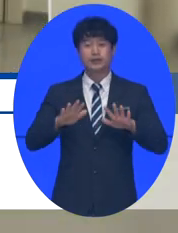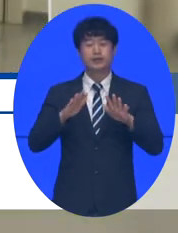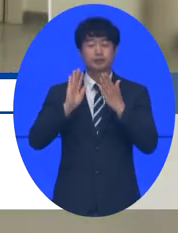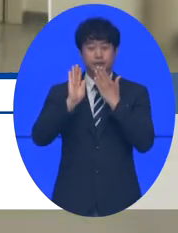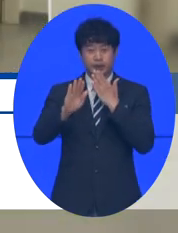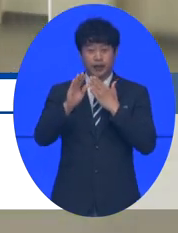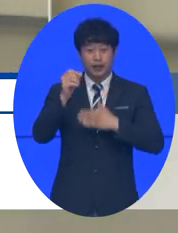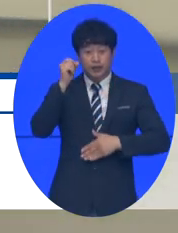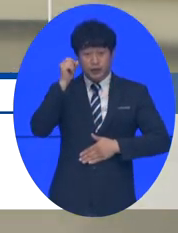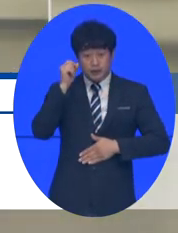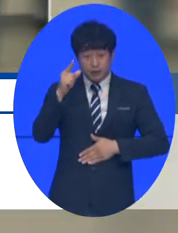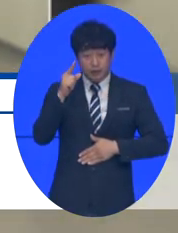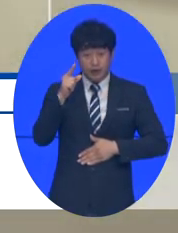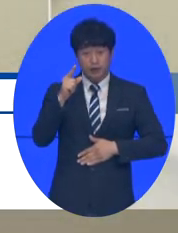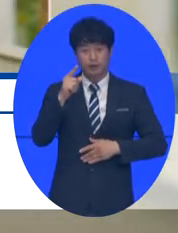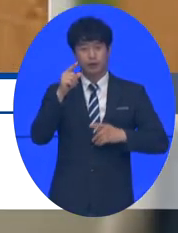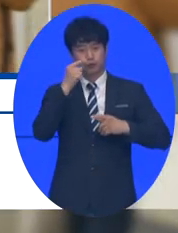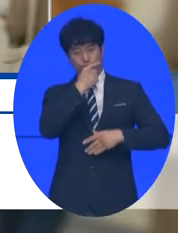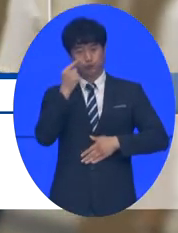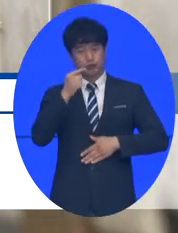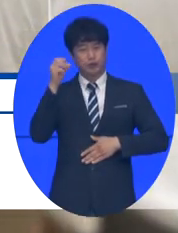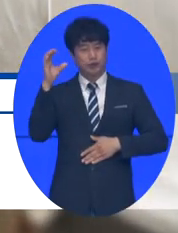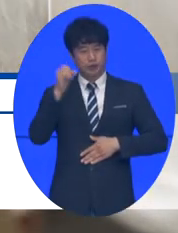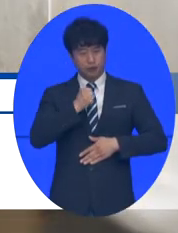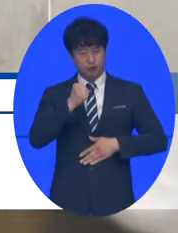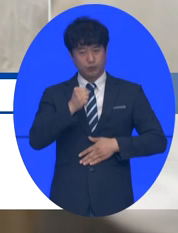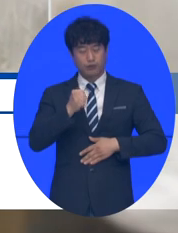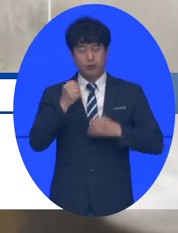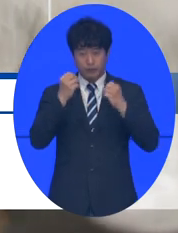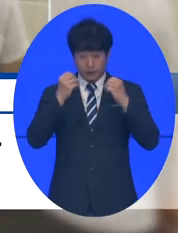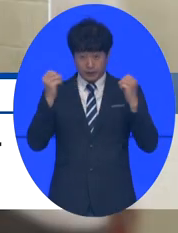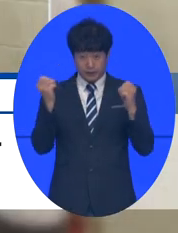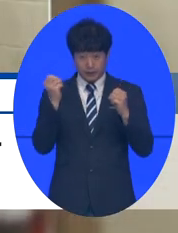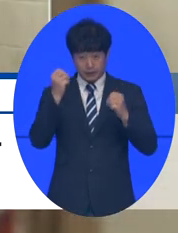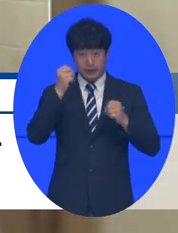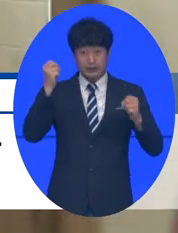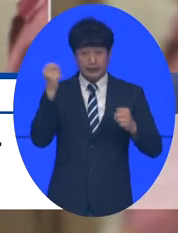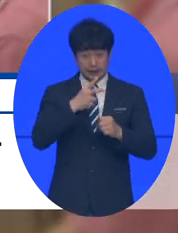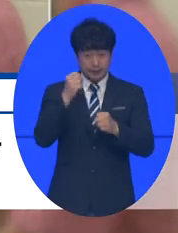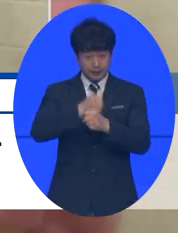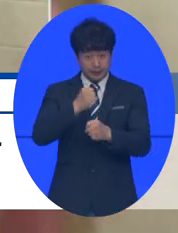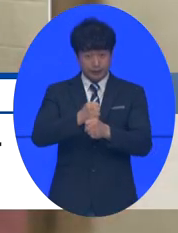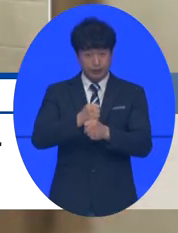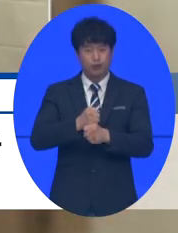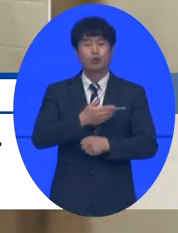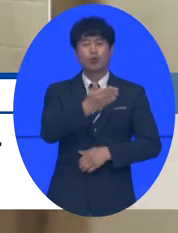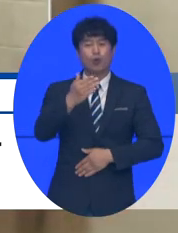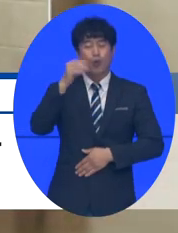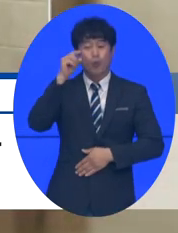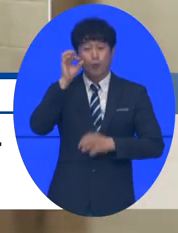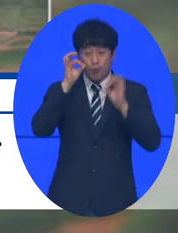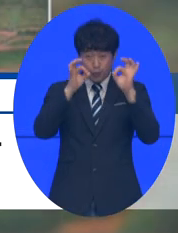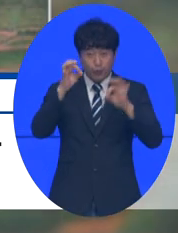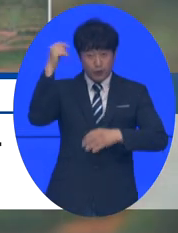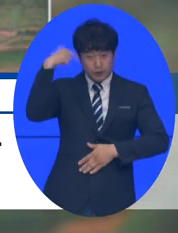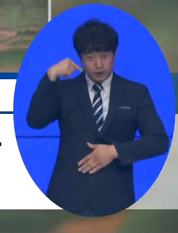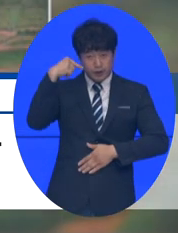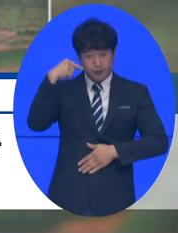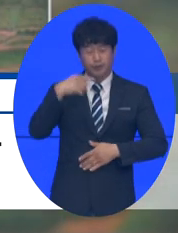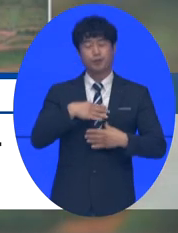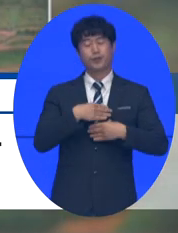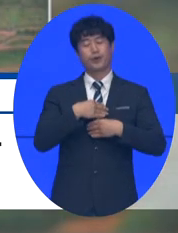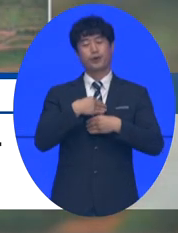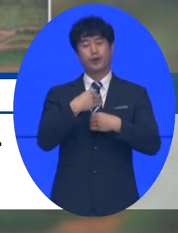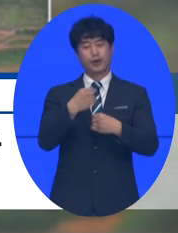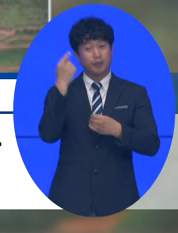시각에서 재해석한 작품들이 많이 전시되어 있습니다. 여러분들이 보고 느끼시면서 평화를